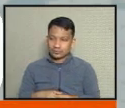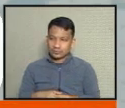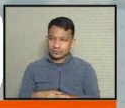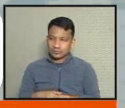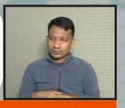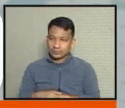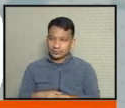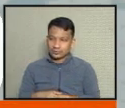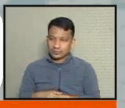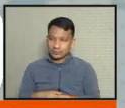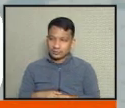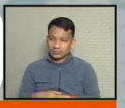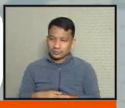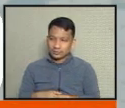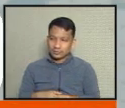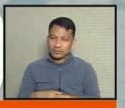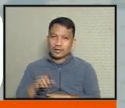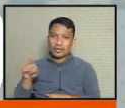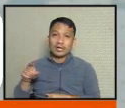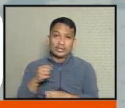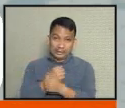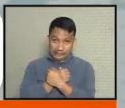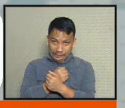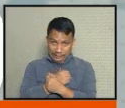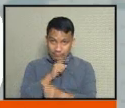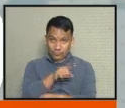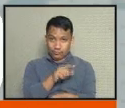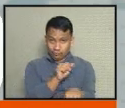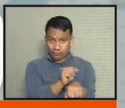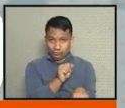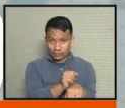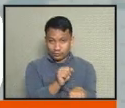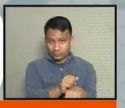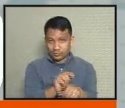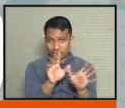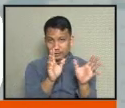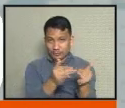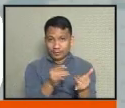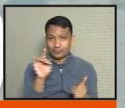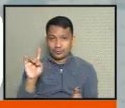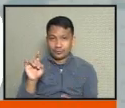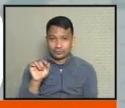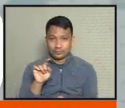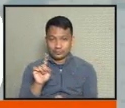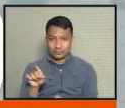Sir. Hindi ko naintindihan po, sir. Mahal mo ba yung trabaho mo diyan sa Del Monte Motors?